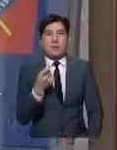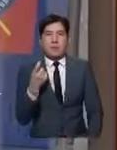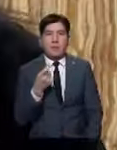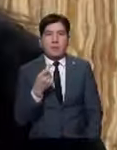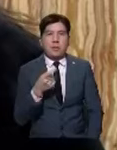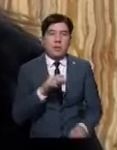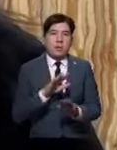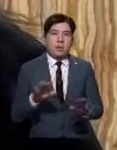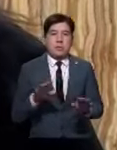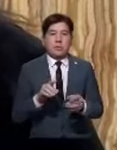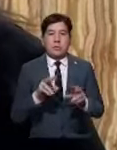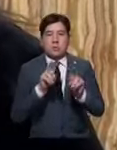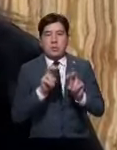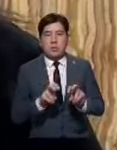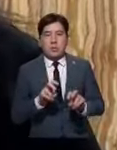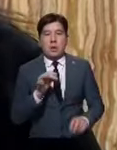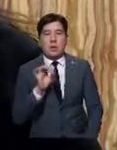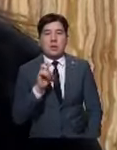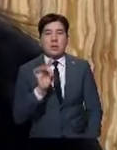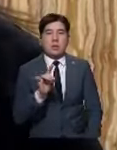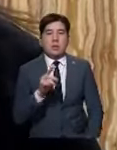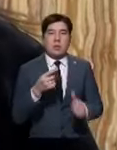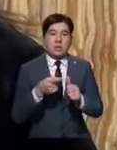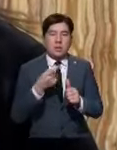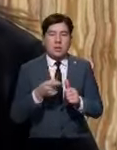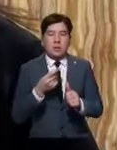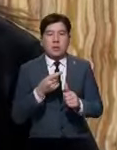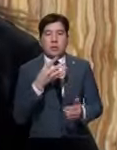құрылады. Бұл ұйымдар авторлардың атынан осындай